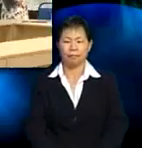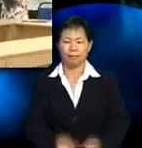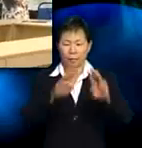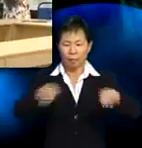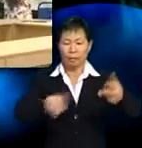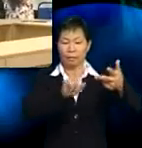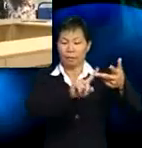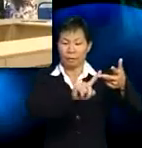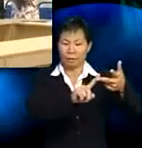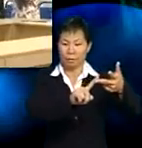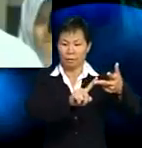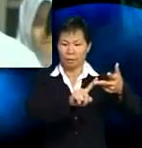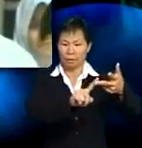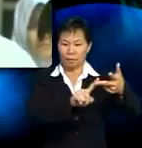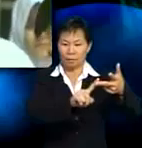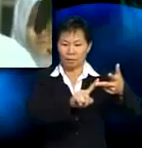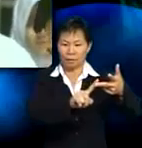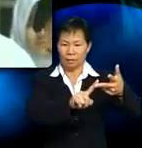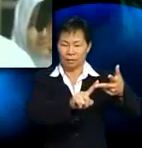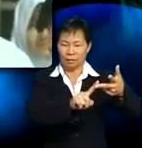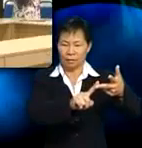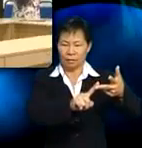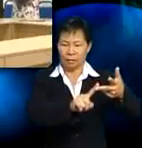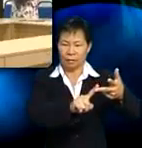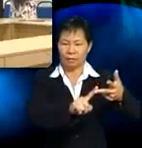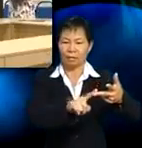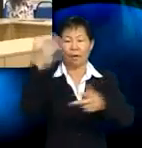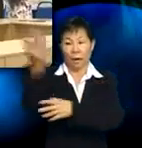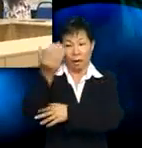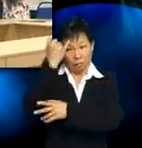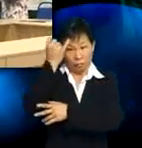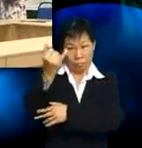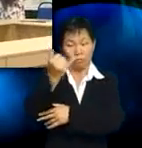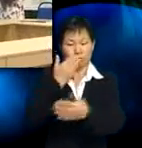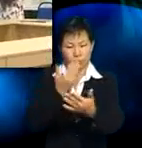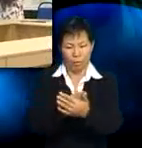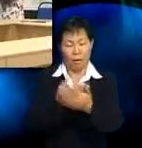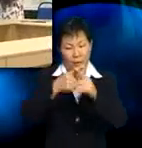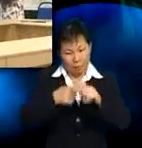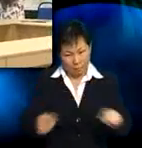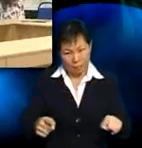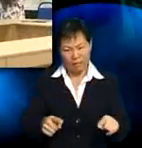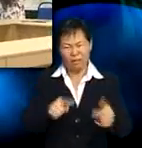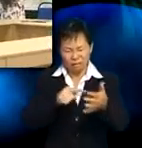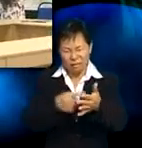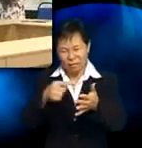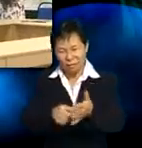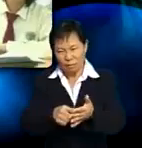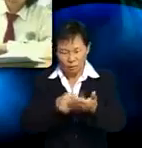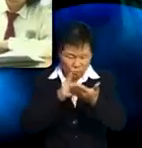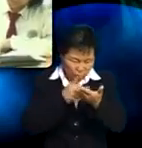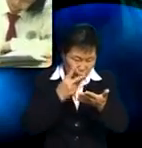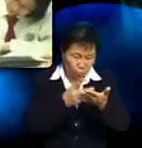raja yang ke-3 bulan yaitu ezray juga telah menyampaikan idenya dengan baik tetapi sekali-sekali dia